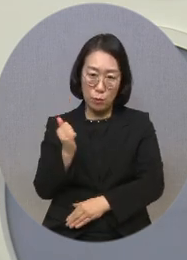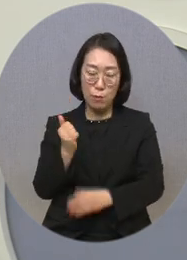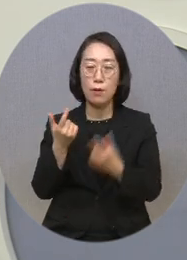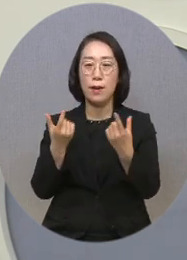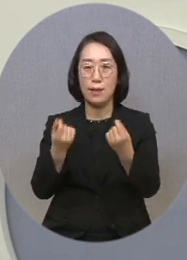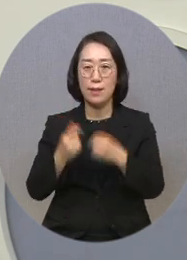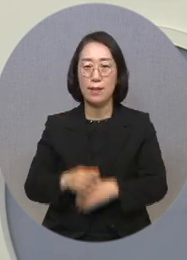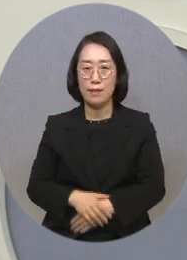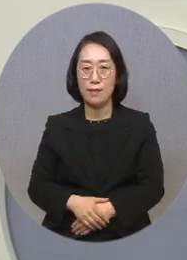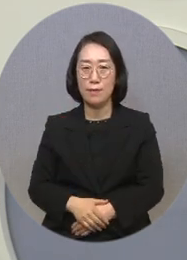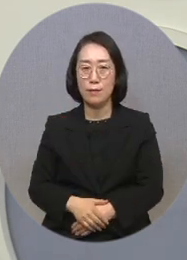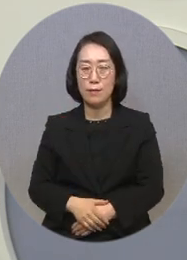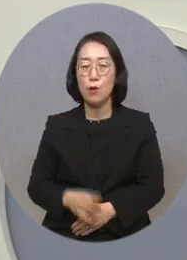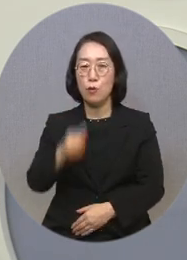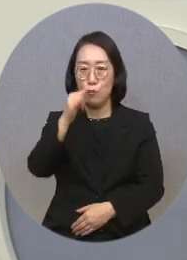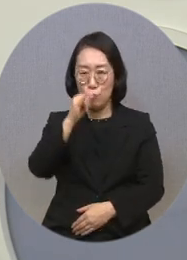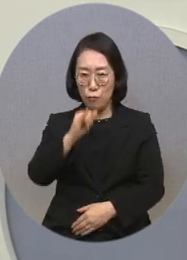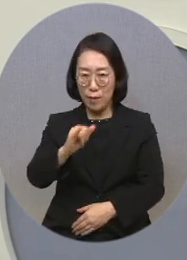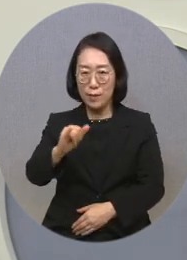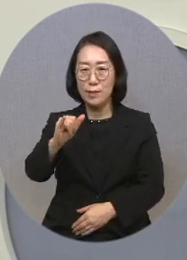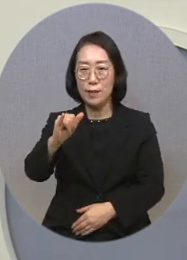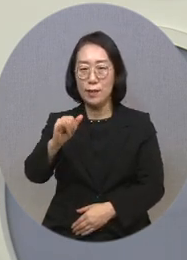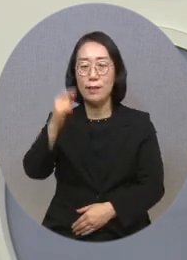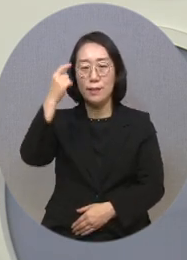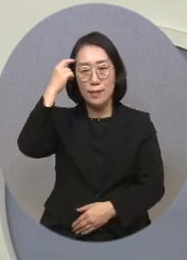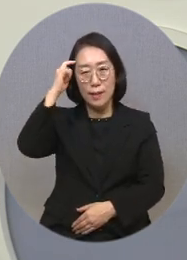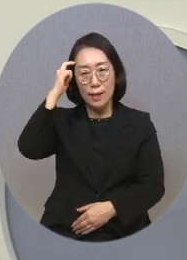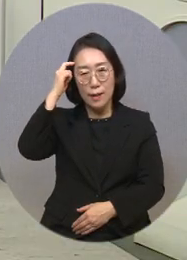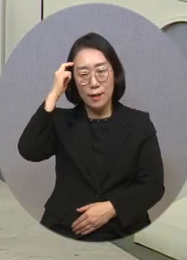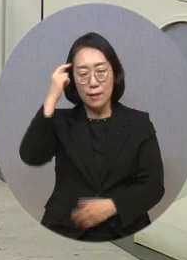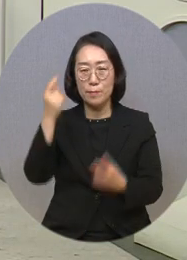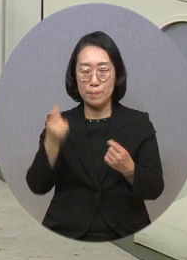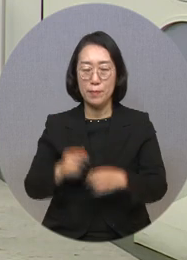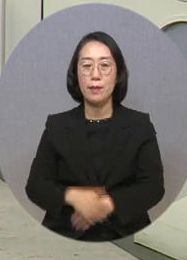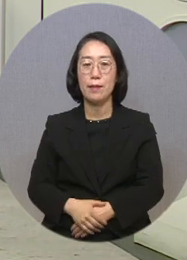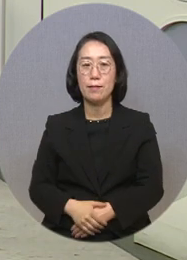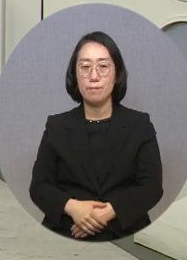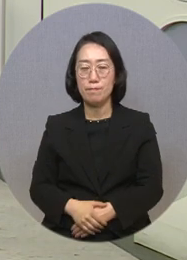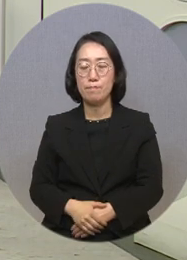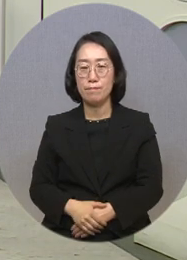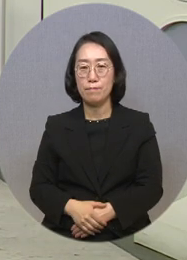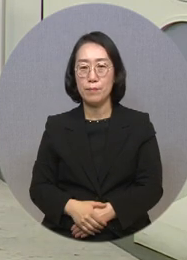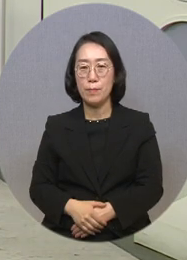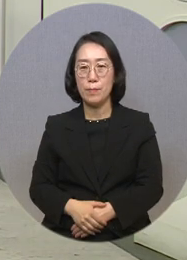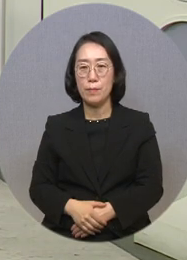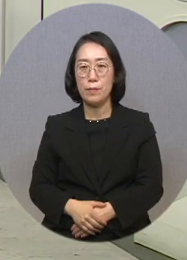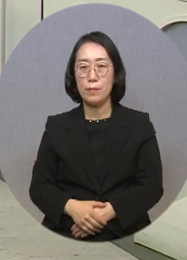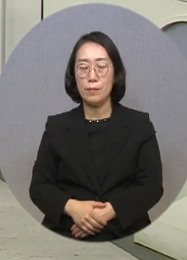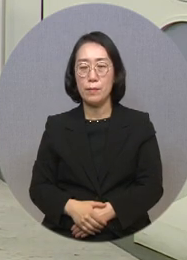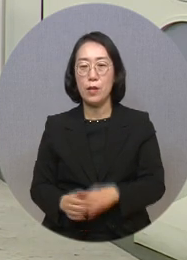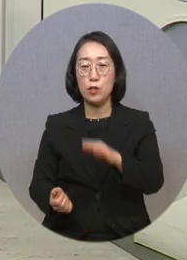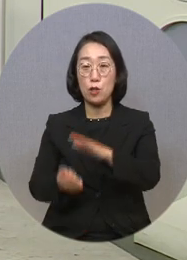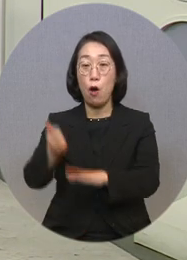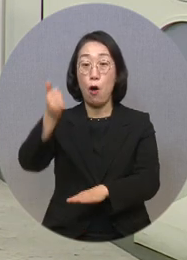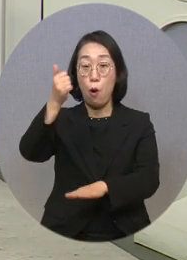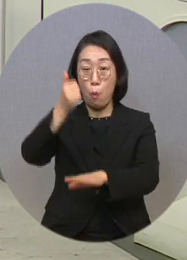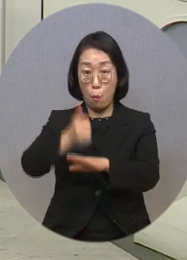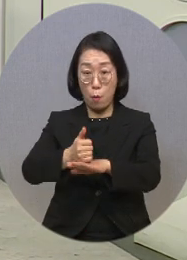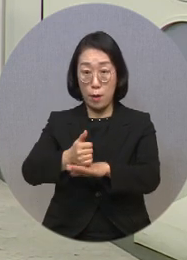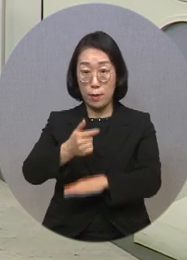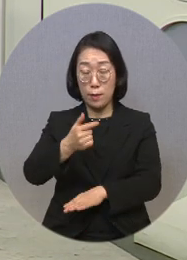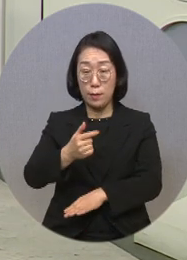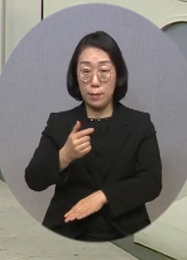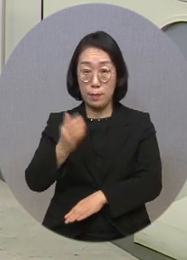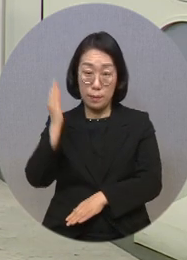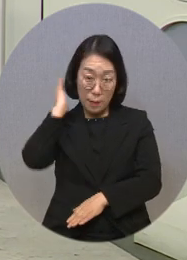그래도 훌륭하셨다 이런 생각이 들어요. 그러니까 성공한 대통령 중에